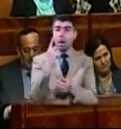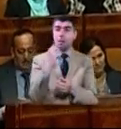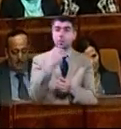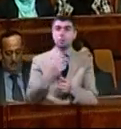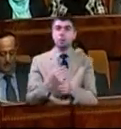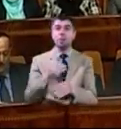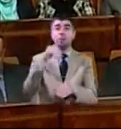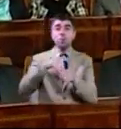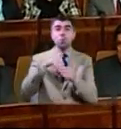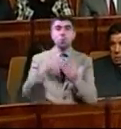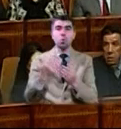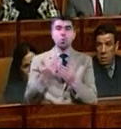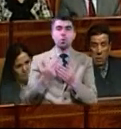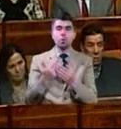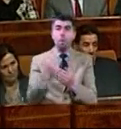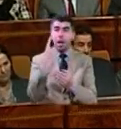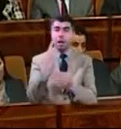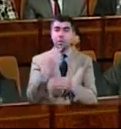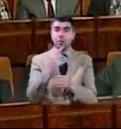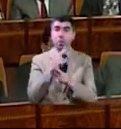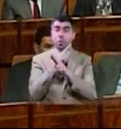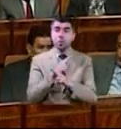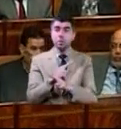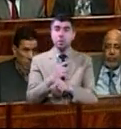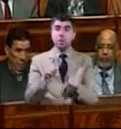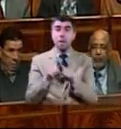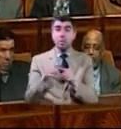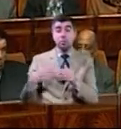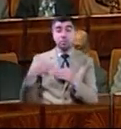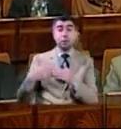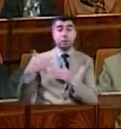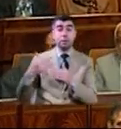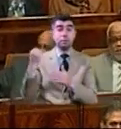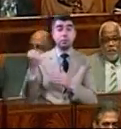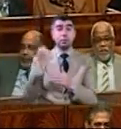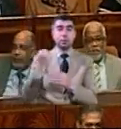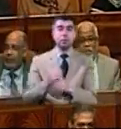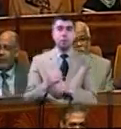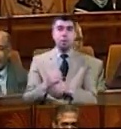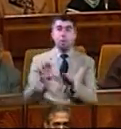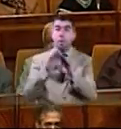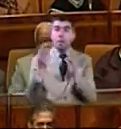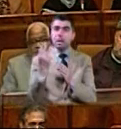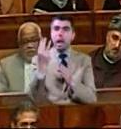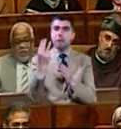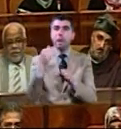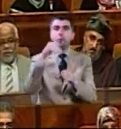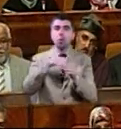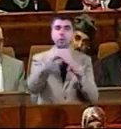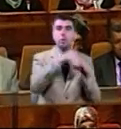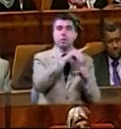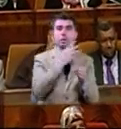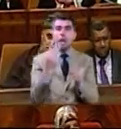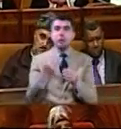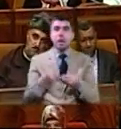ديال واحد الصندوق، وشوف الاستاذه شحال حنا واحدين. كون جبتهم لكم بثلاثه قولي لي